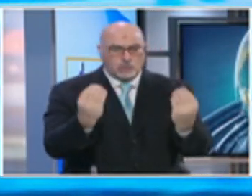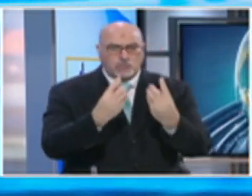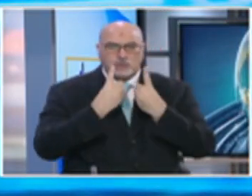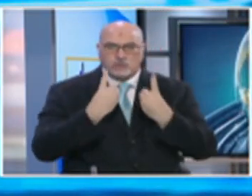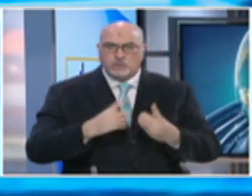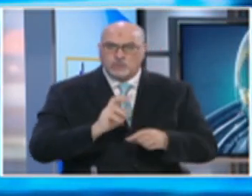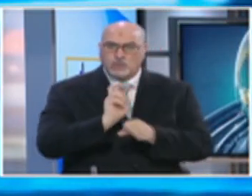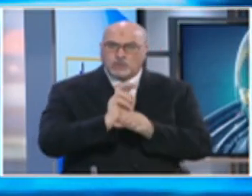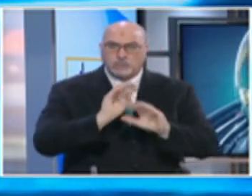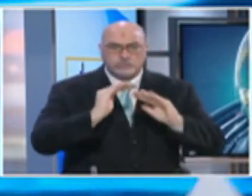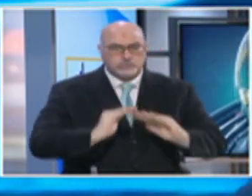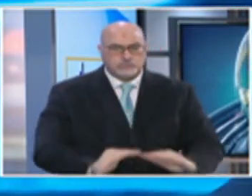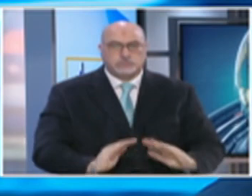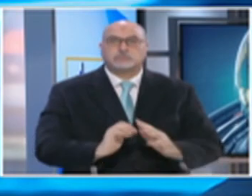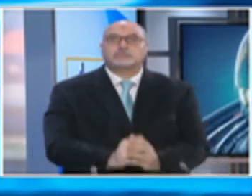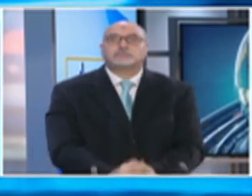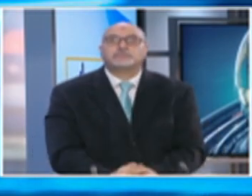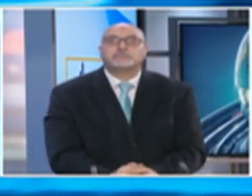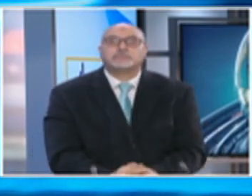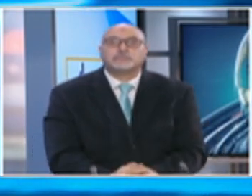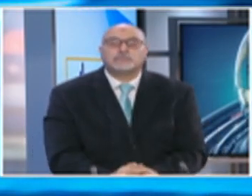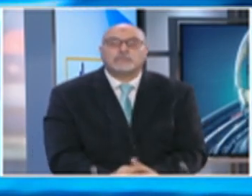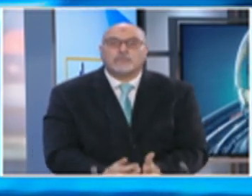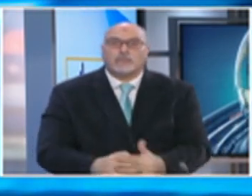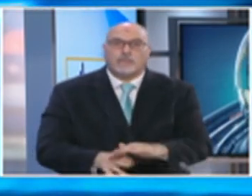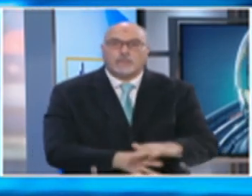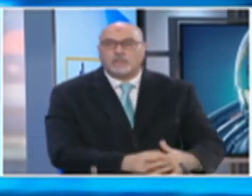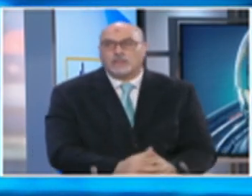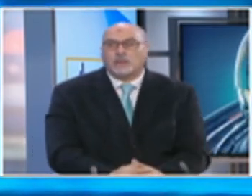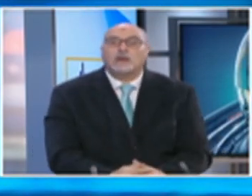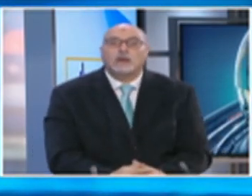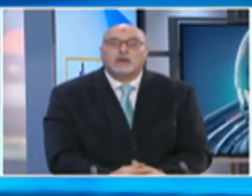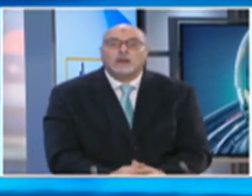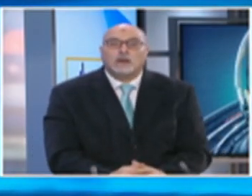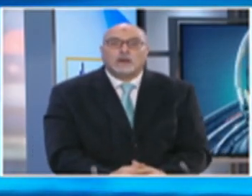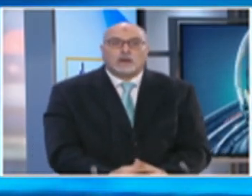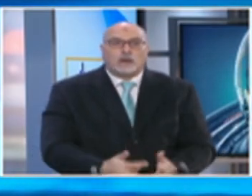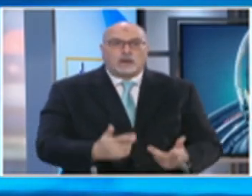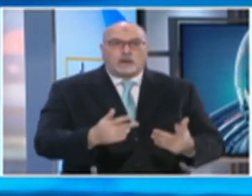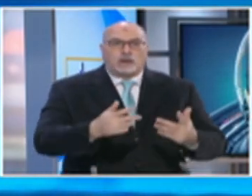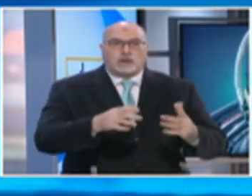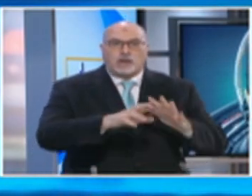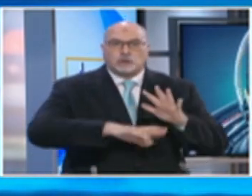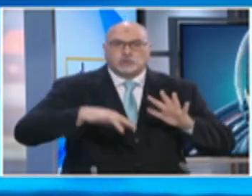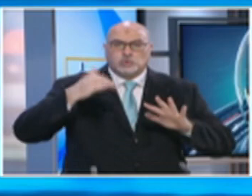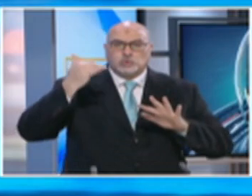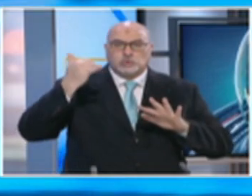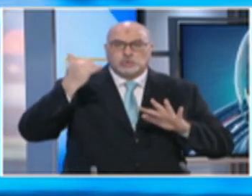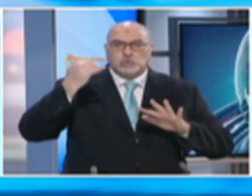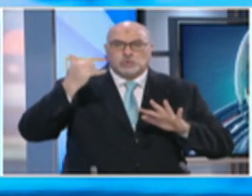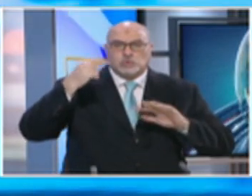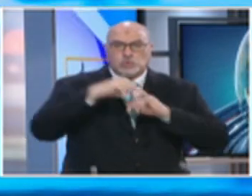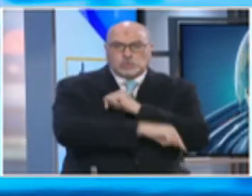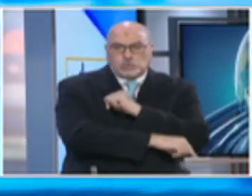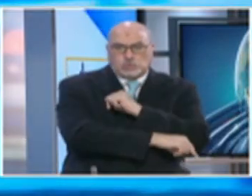لخفض التوتر. ونختم هذه النشرة من الحظيرة الوطنية تاسيلي نهجير